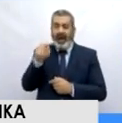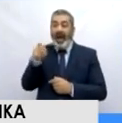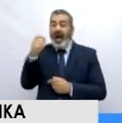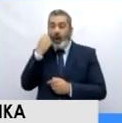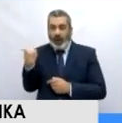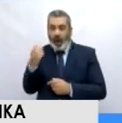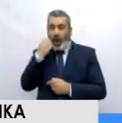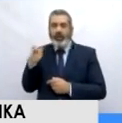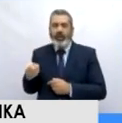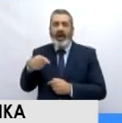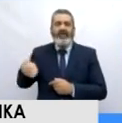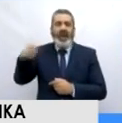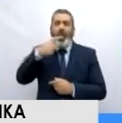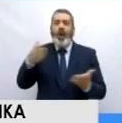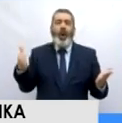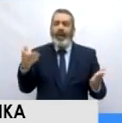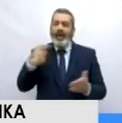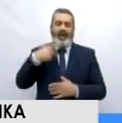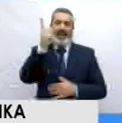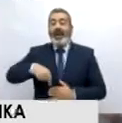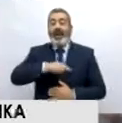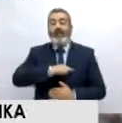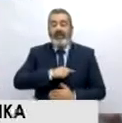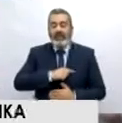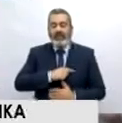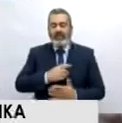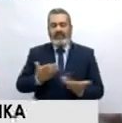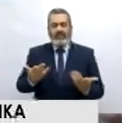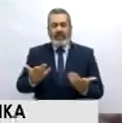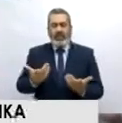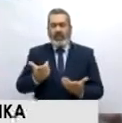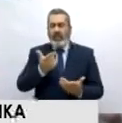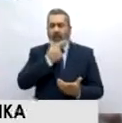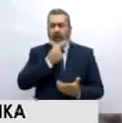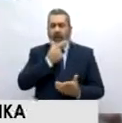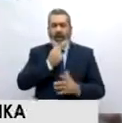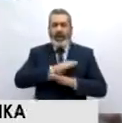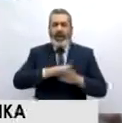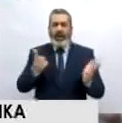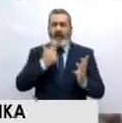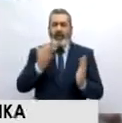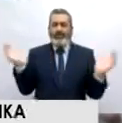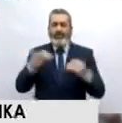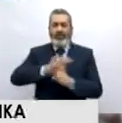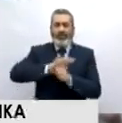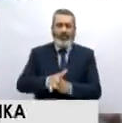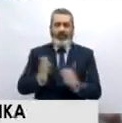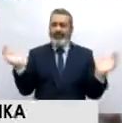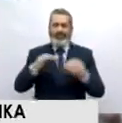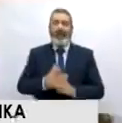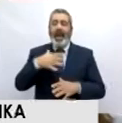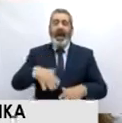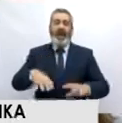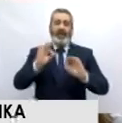ήταν, είναι και θα είναι πάντα γαλάζιες. Ο κ. Μητσοτάκης αναφέρθηκε στη συνδρομή της Ελλάδας προς τον τουρκικό λαό στο σεισμό του